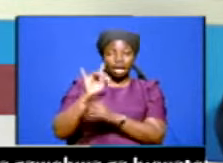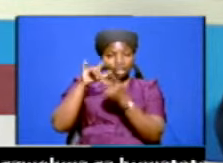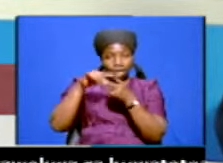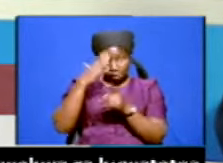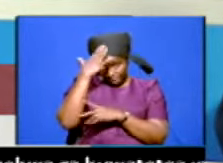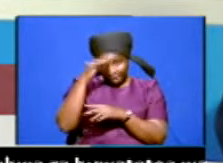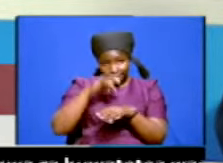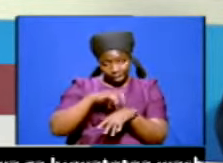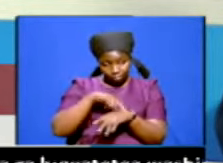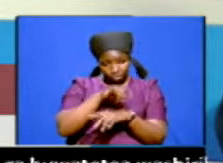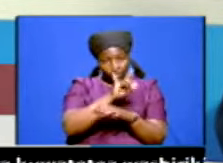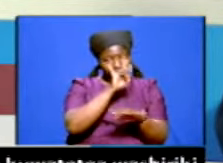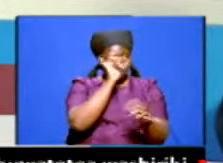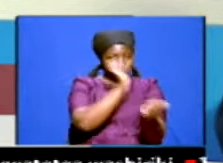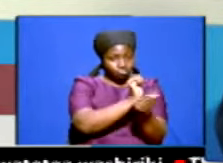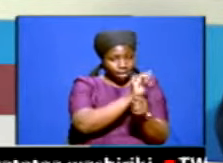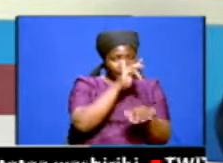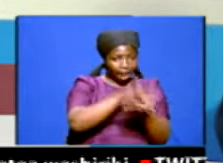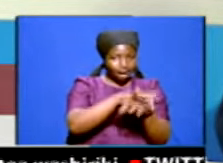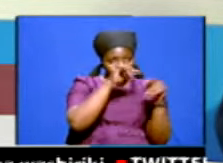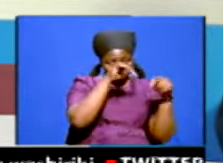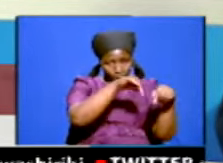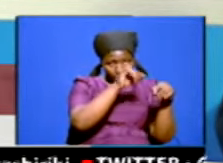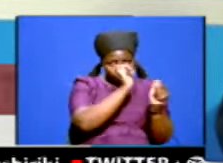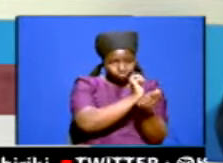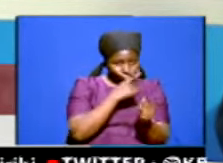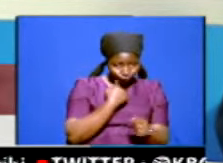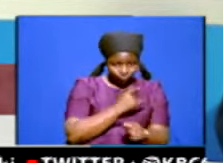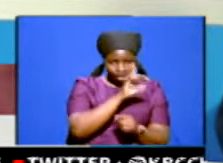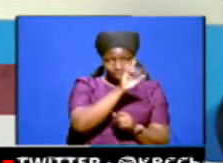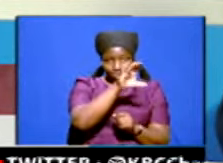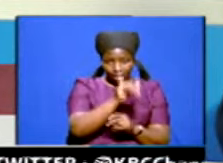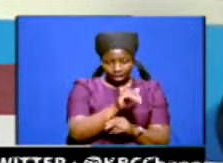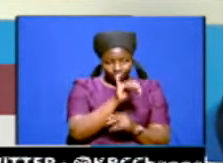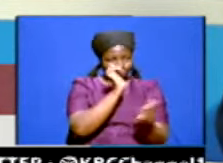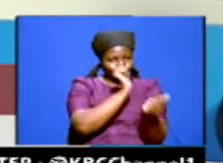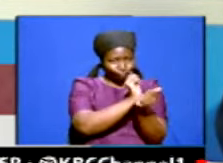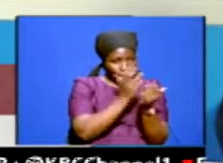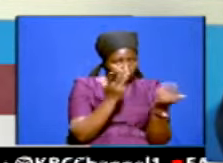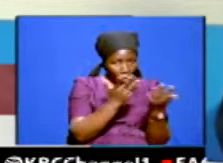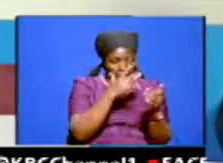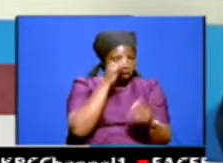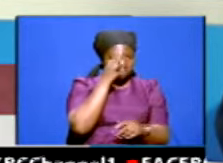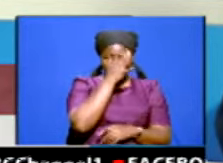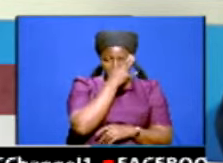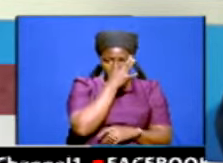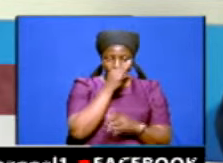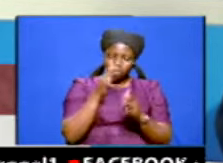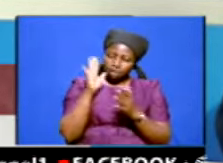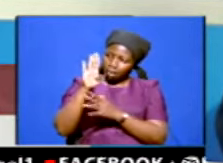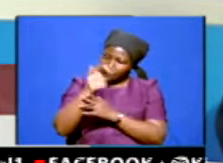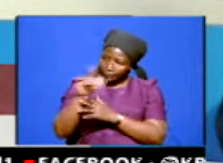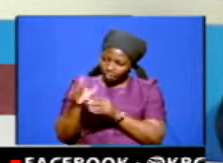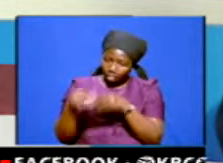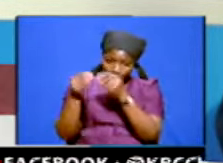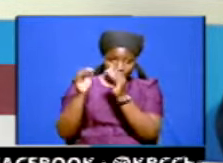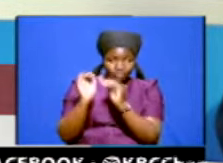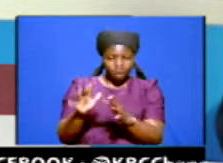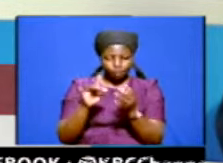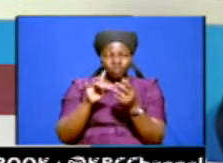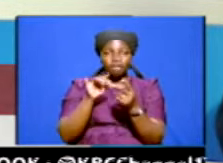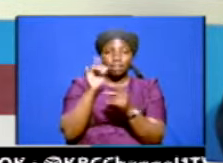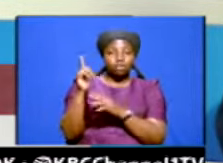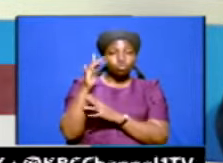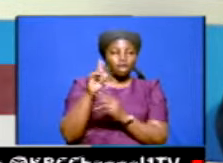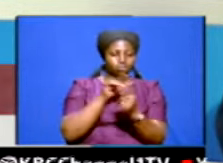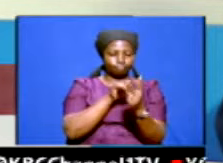mapema leo. Rigathi aliyekamatwa huko Sagana Nyeri alinyimwa dhamana huko, mawakili wake Susan Kihika na Irungu Kangata wakiapa kupigania